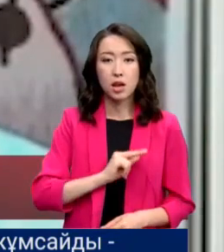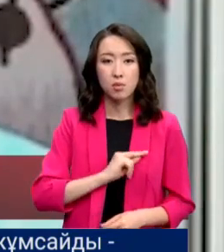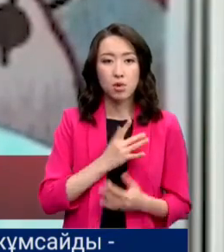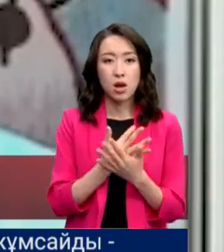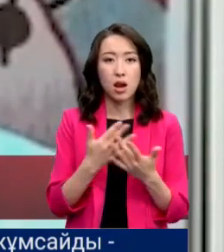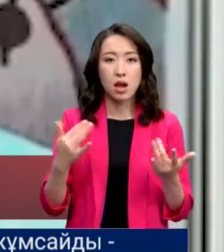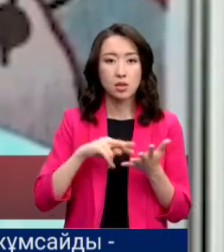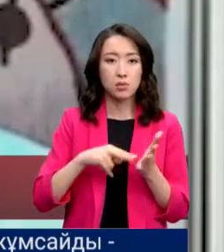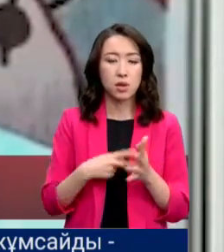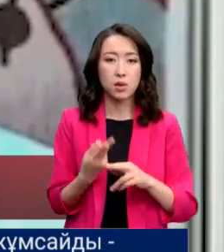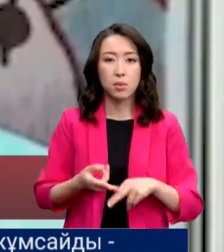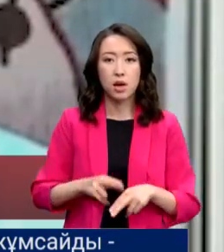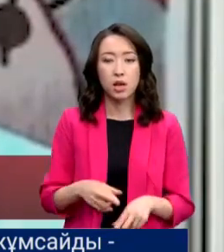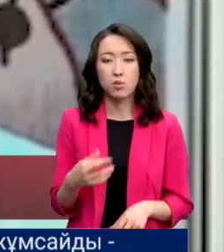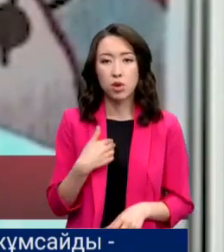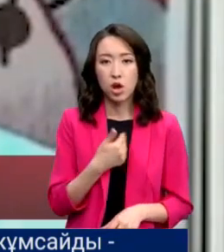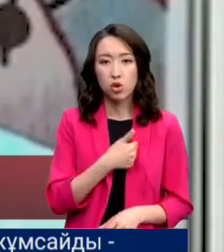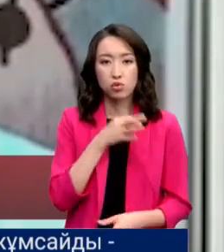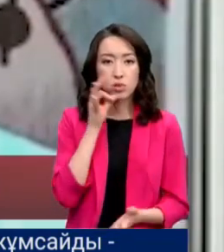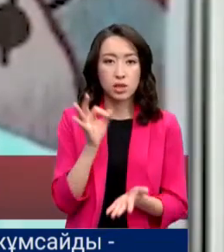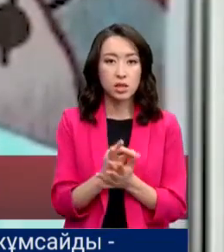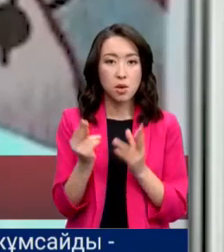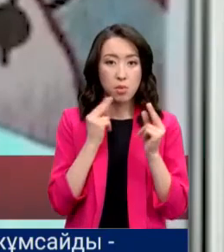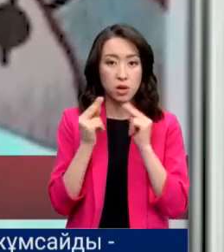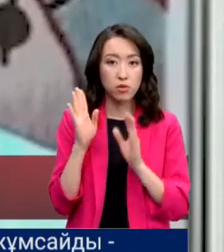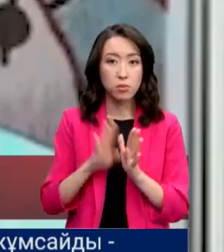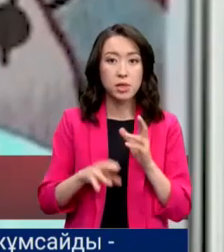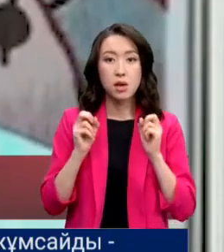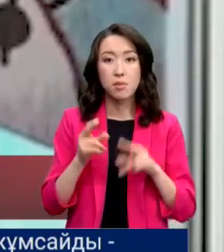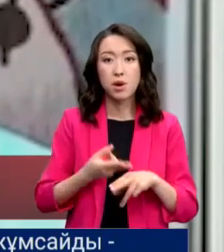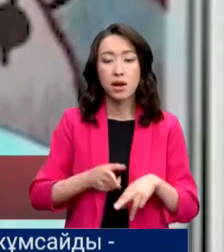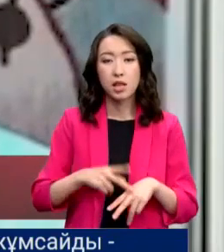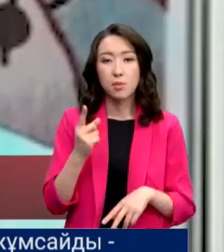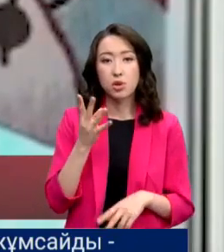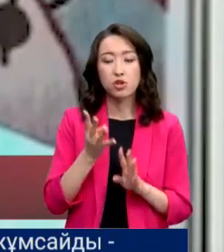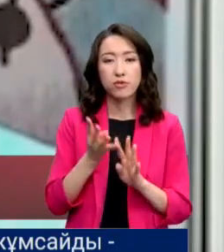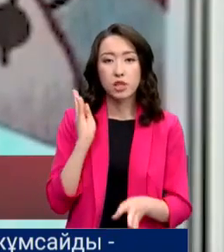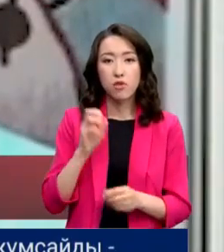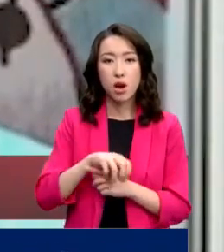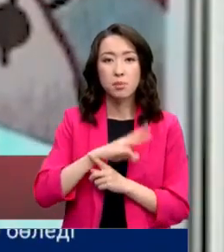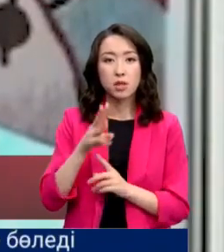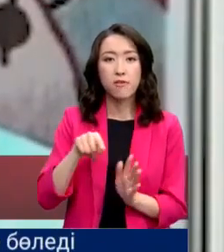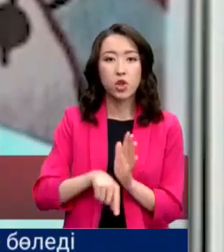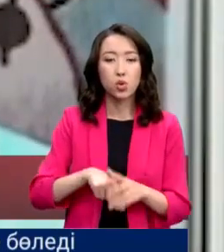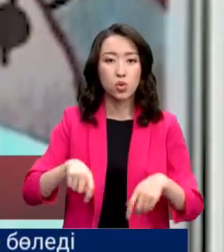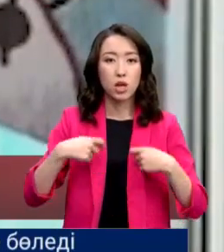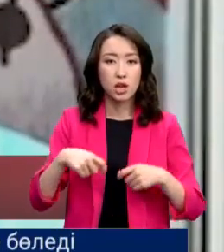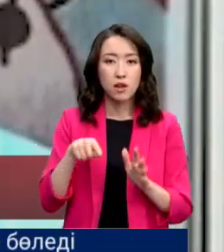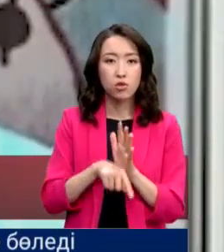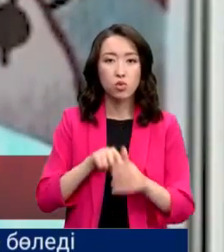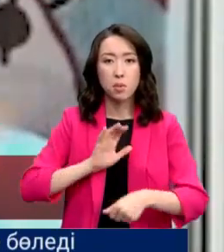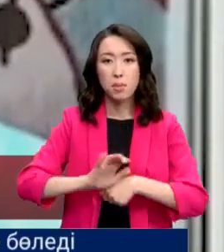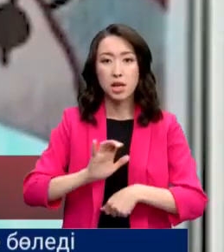в разных проектах, поэтому я хочу сказать, что продовольственная безопасность – это прежде всего обеспечение внутреннего рынка